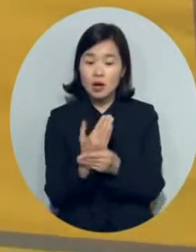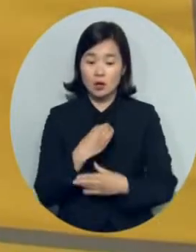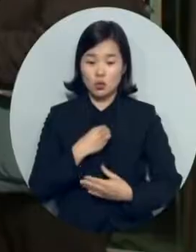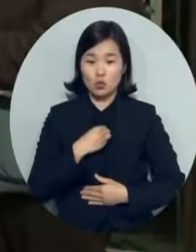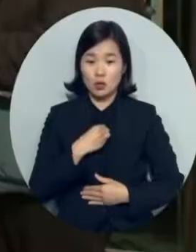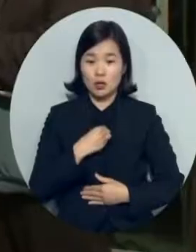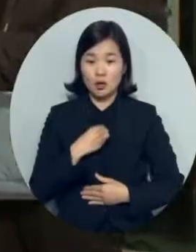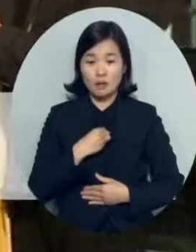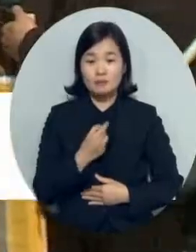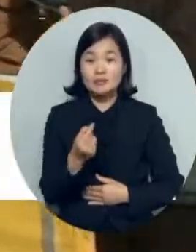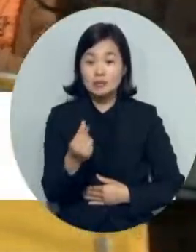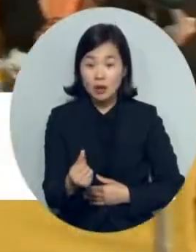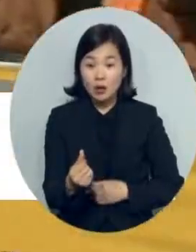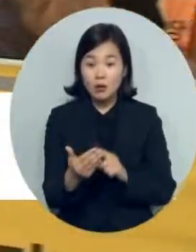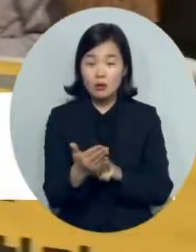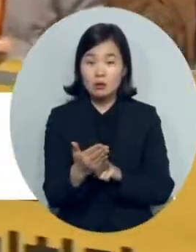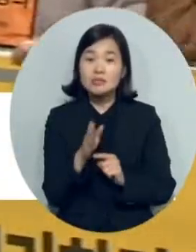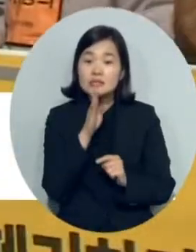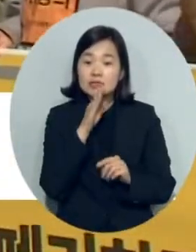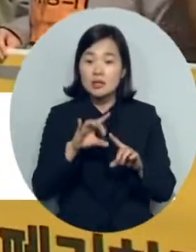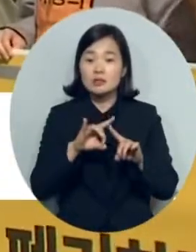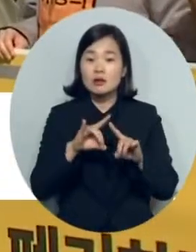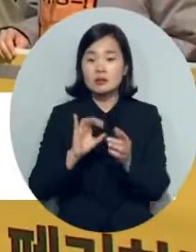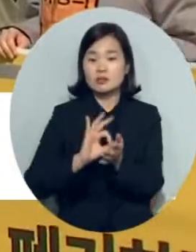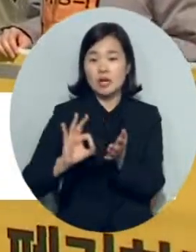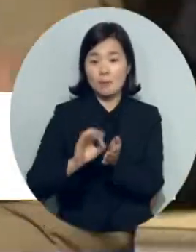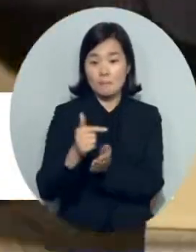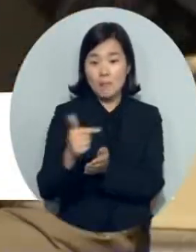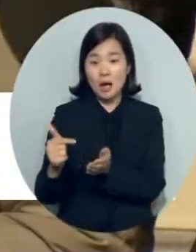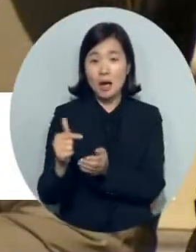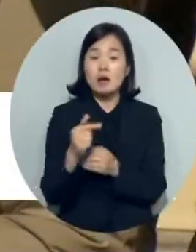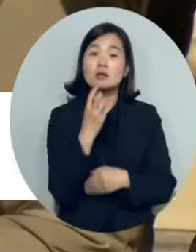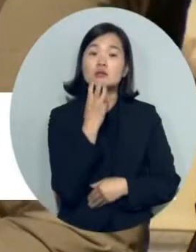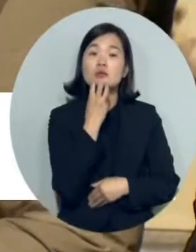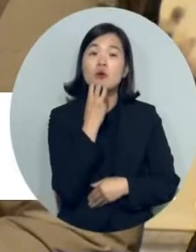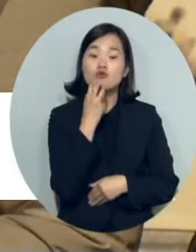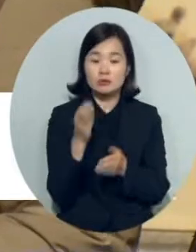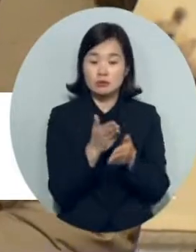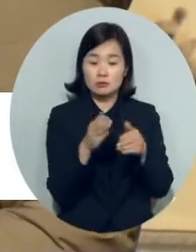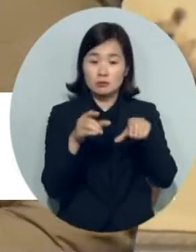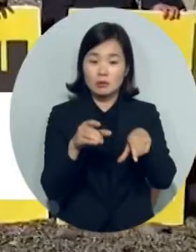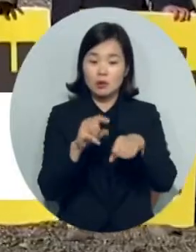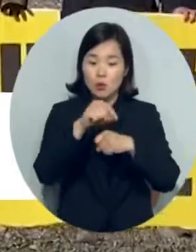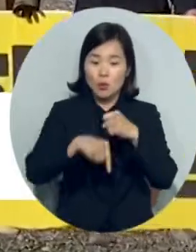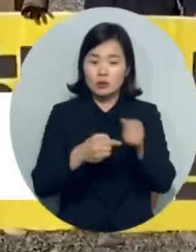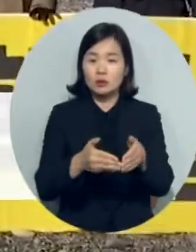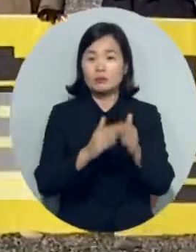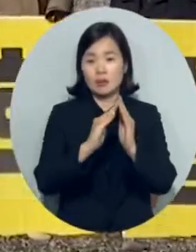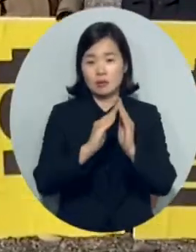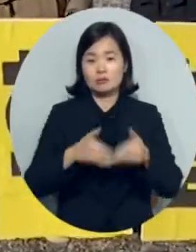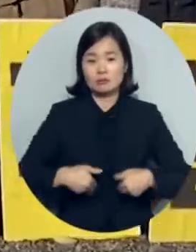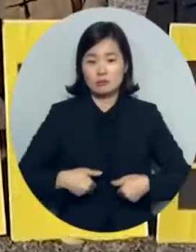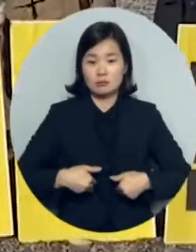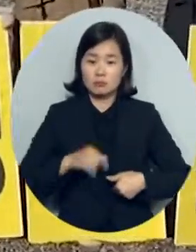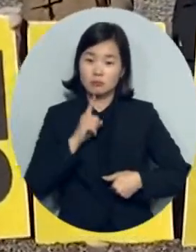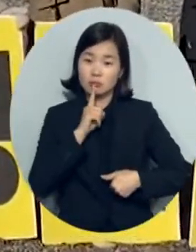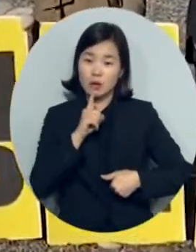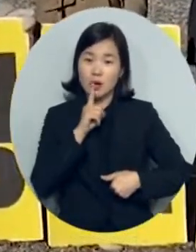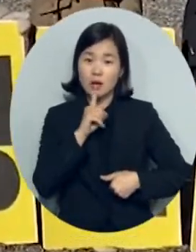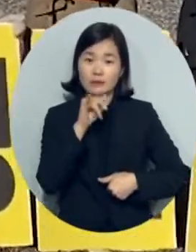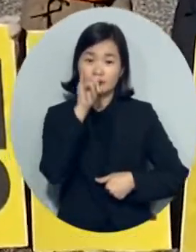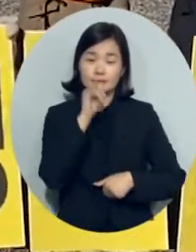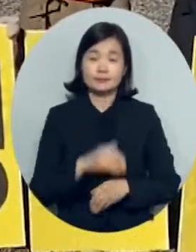상대적으로 낮고 실제 전기 수요가 압도적으로 많은 수도권의 원전을 건설해야 한다는 주장도 설득력을